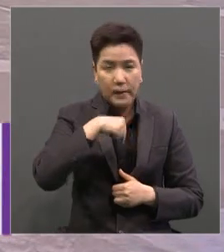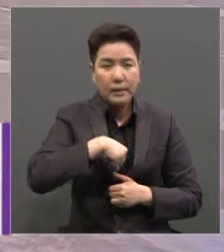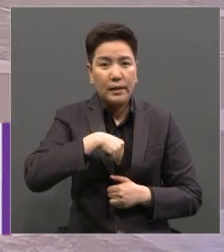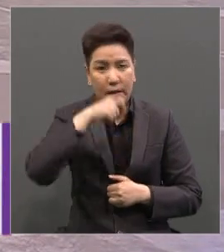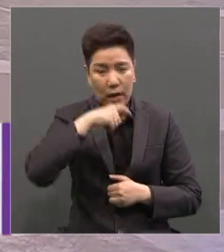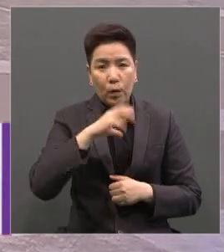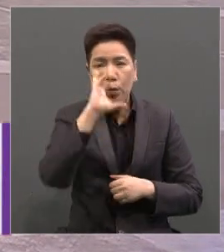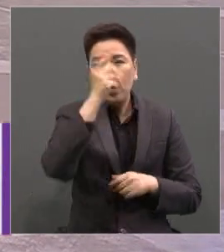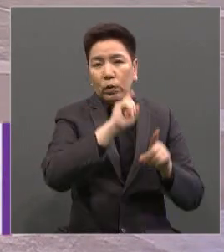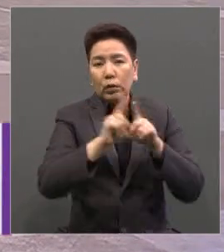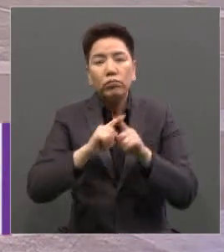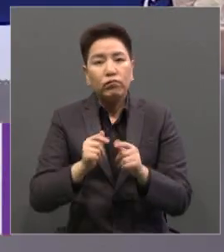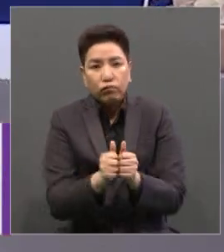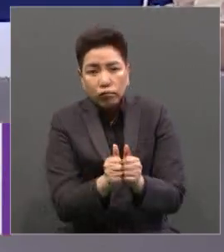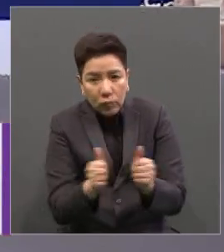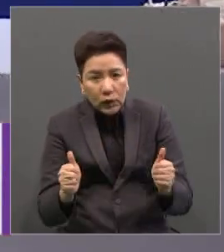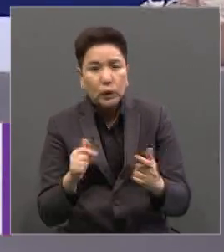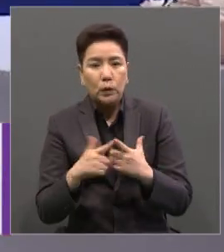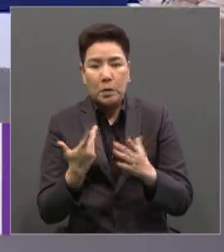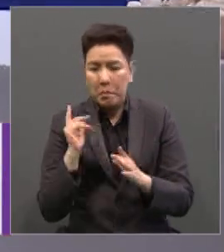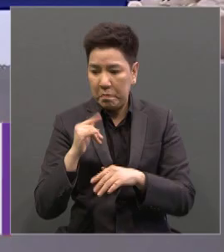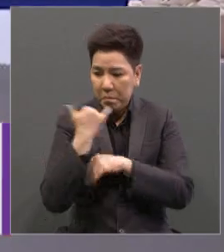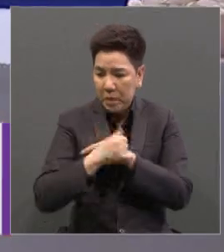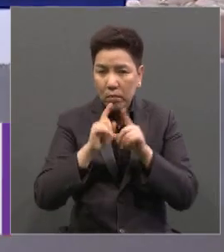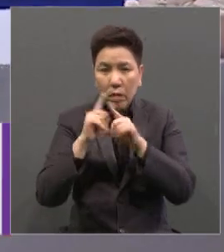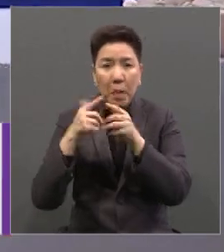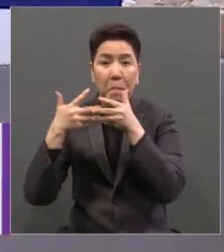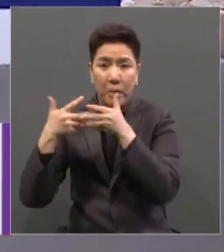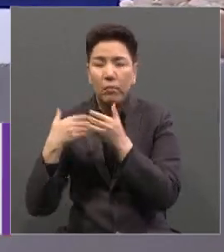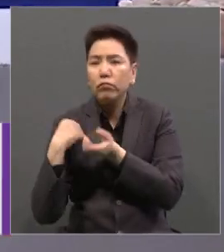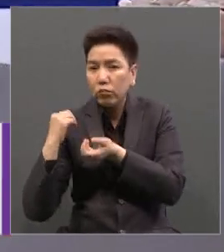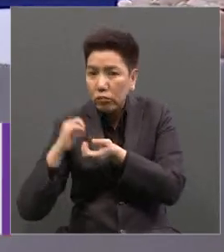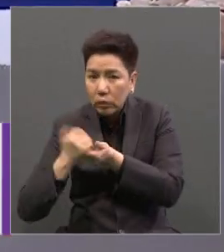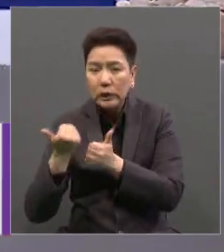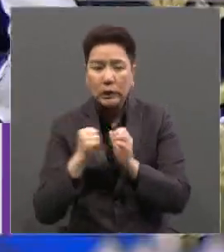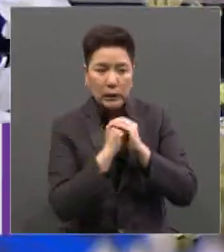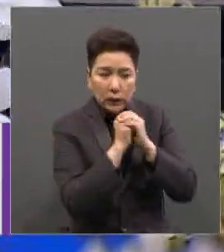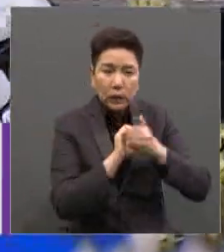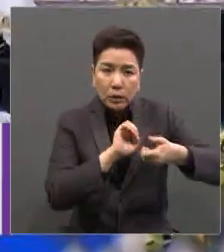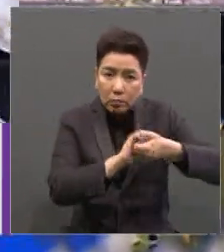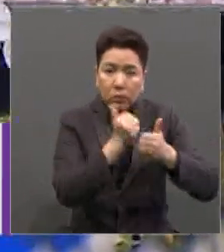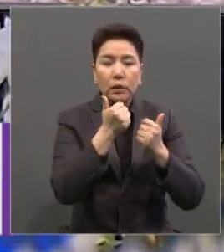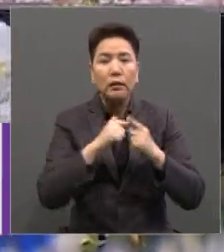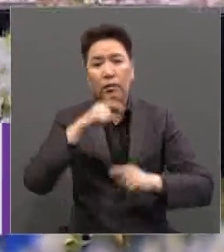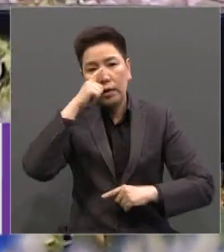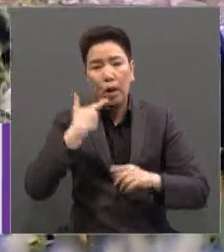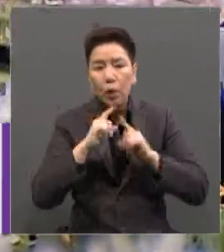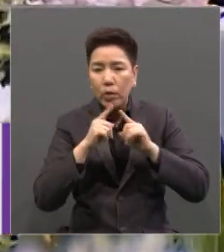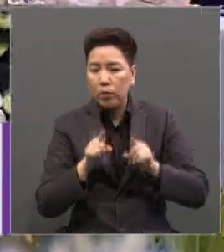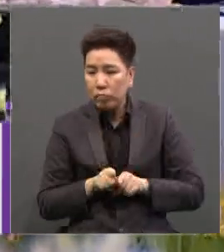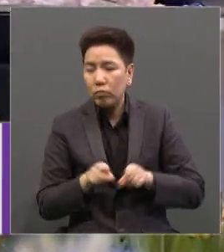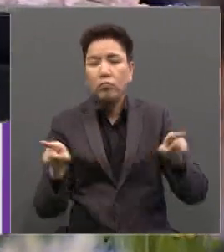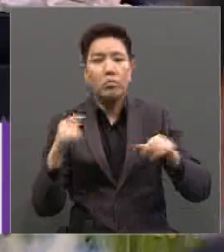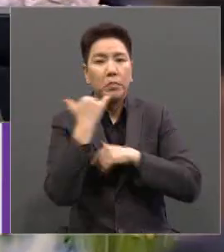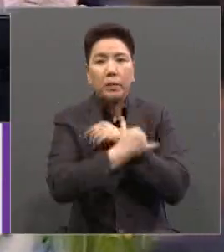กับประเทศต่างๆทั่วโลกเป็นไปด้วยดีนะไม่ว่าจะเป็นมหาอำนาจโลกอย่างสหรัฐอเมริกาหรือว่าจีนที่ผ่านมาไทยเราติดต่อกับ